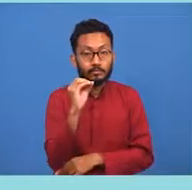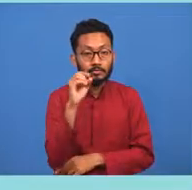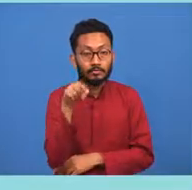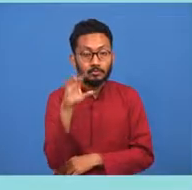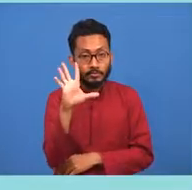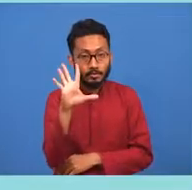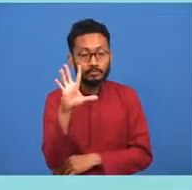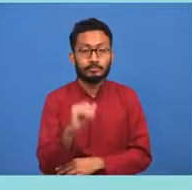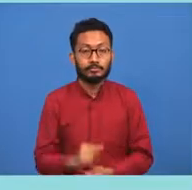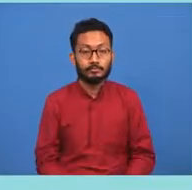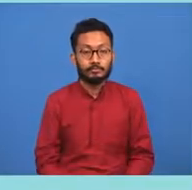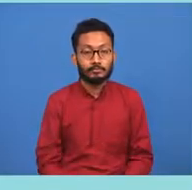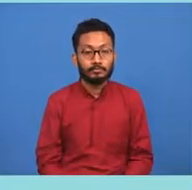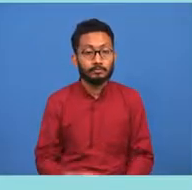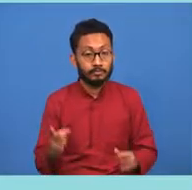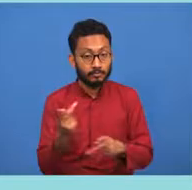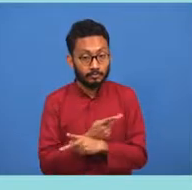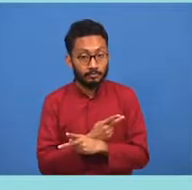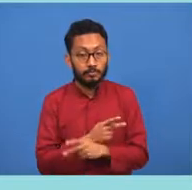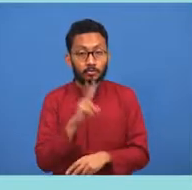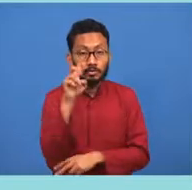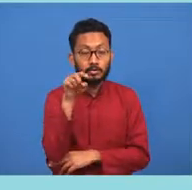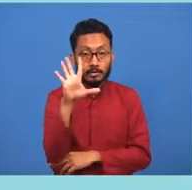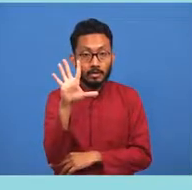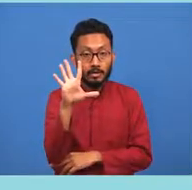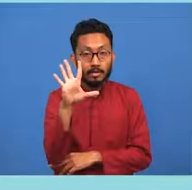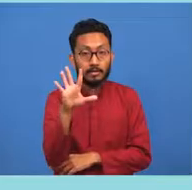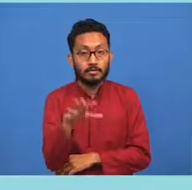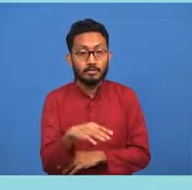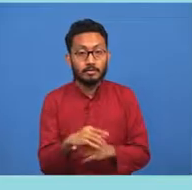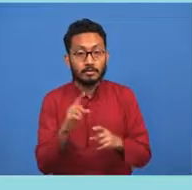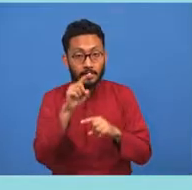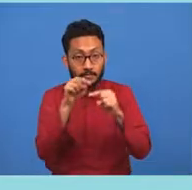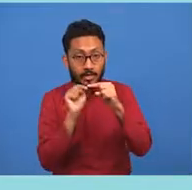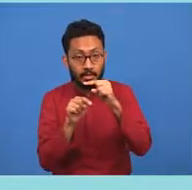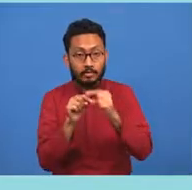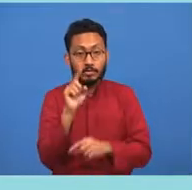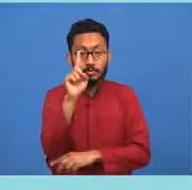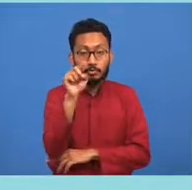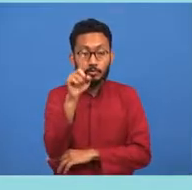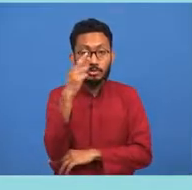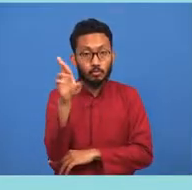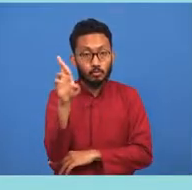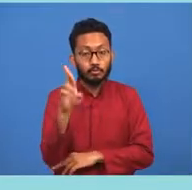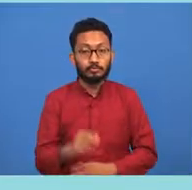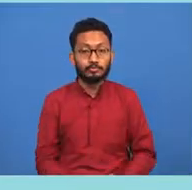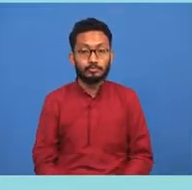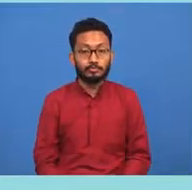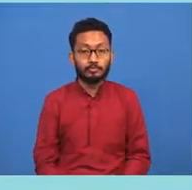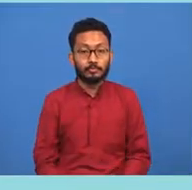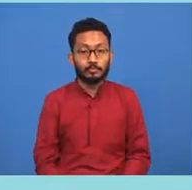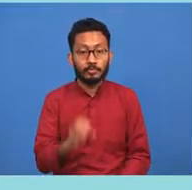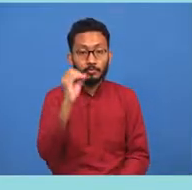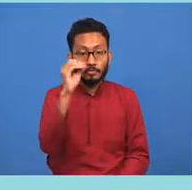0.5 darab 25 bahagi 1000, iaitu